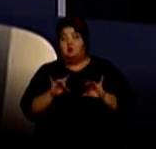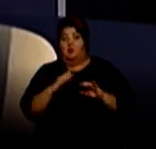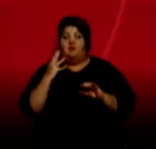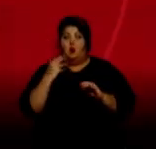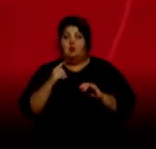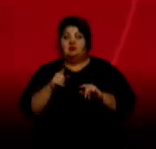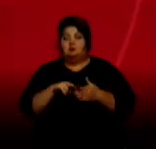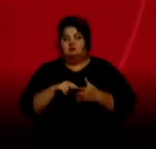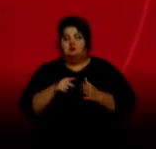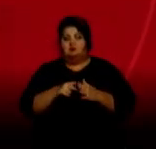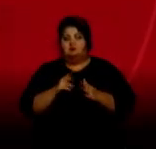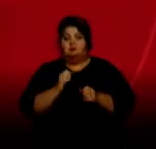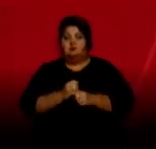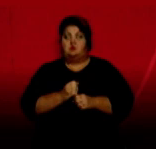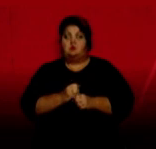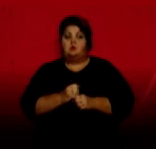станеться.